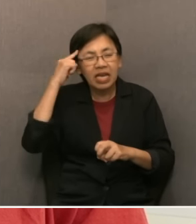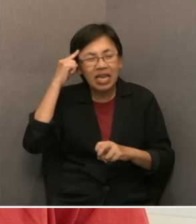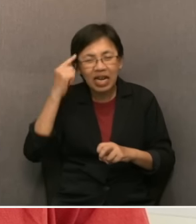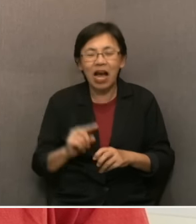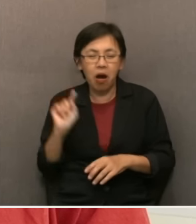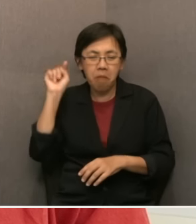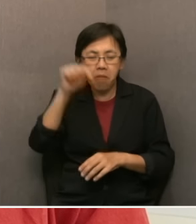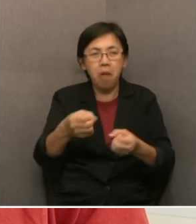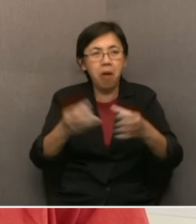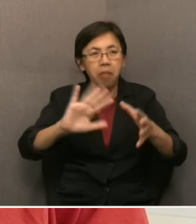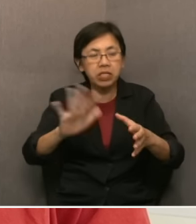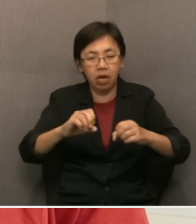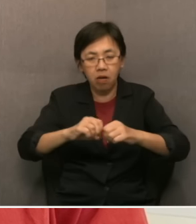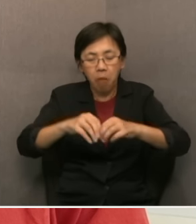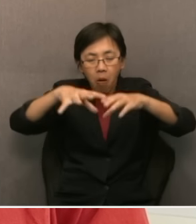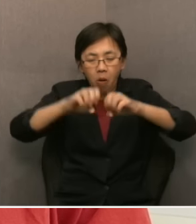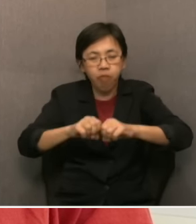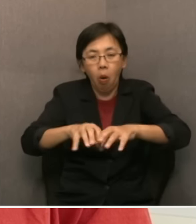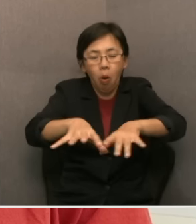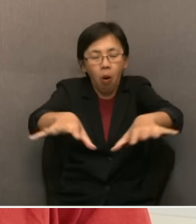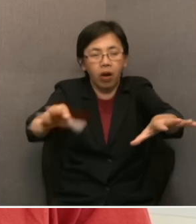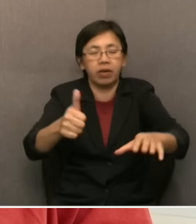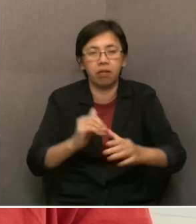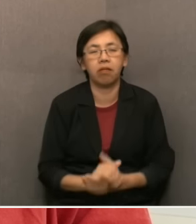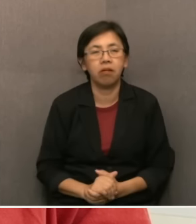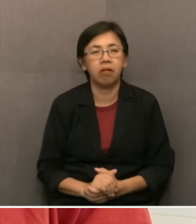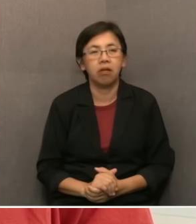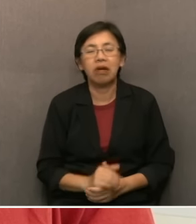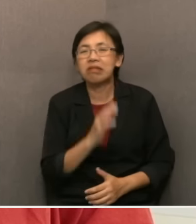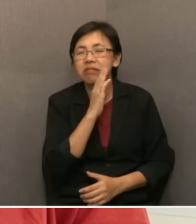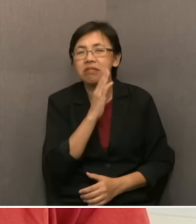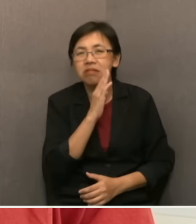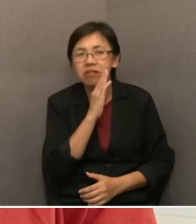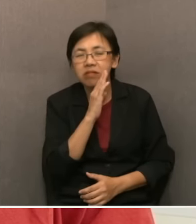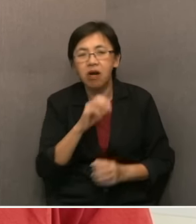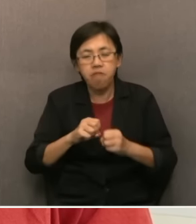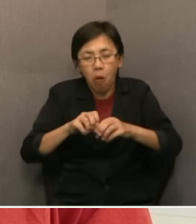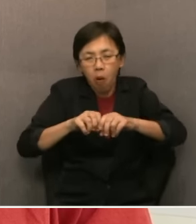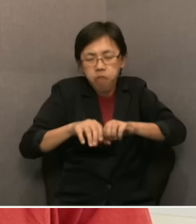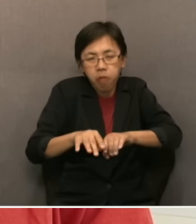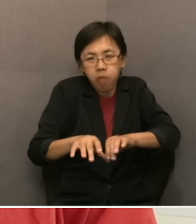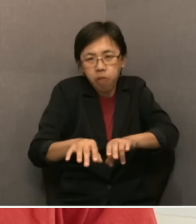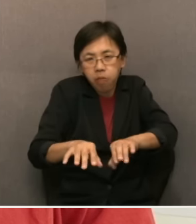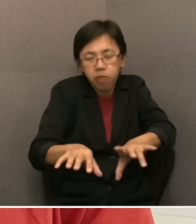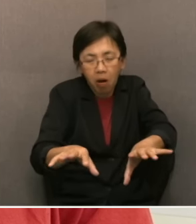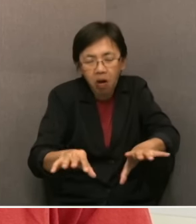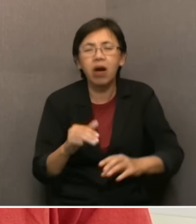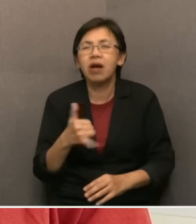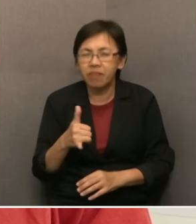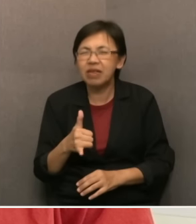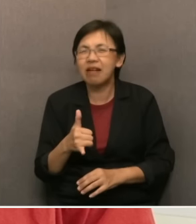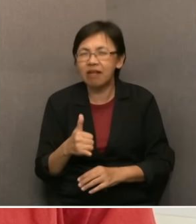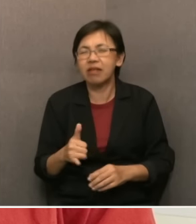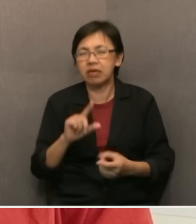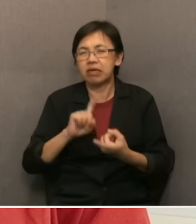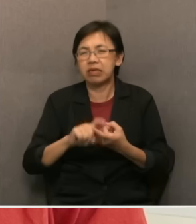มีการทำลายล้างที่สูงเหมือนกันฉะนั้นเนี่ยด้วยความที่อาวุธนิวเคลียรมีหลายระดับเยแล้วเซลก็อาจจะมีทางเลือกที่จะ